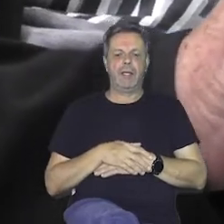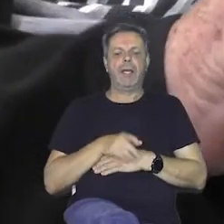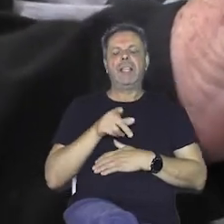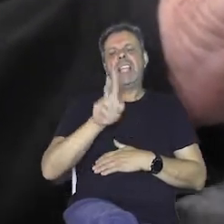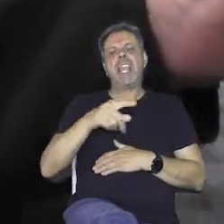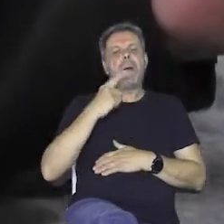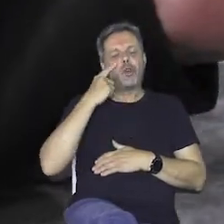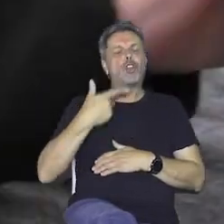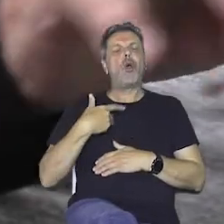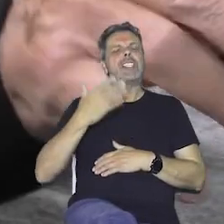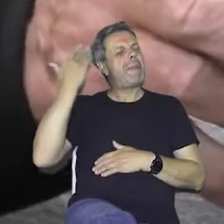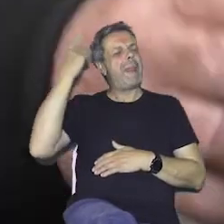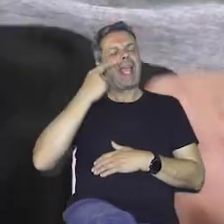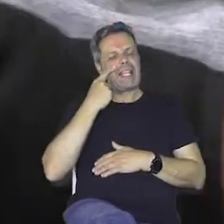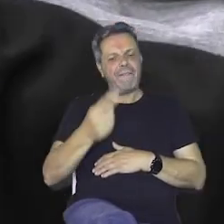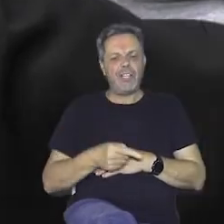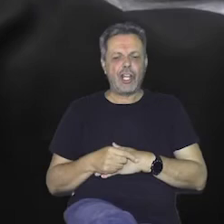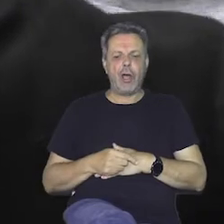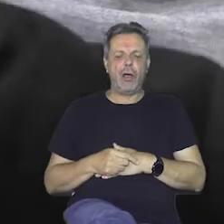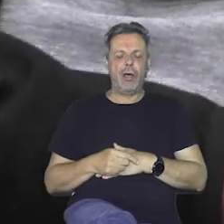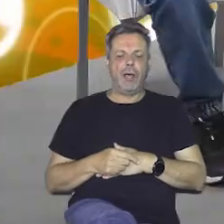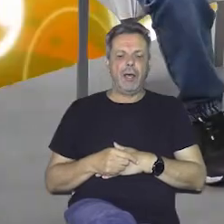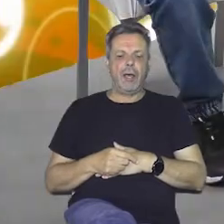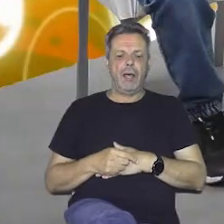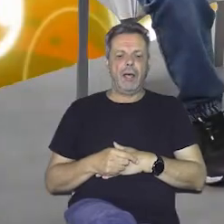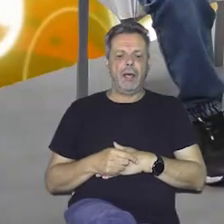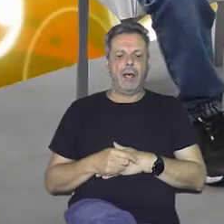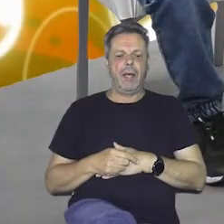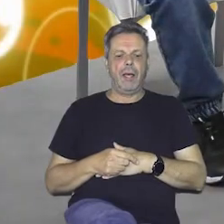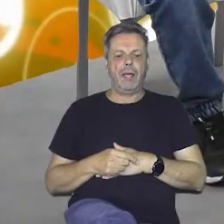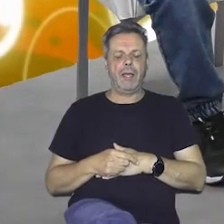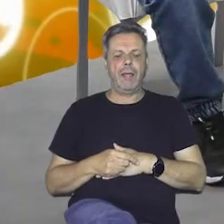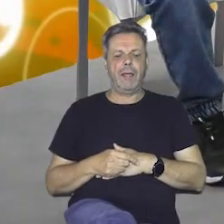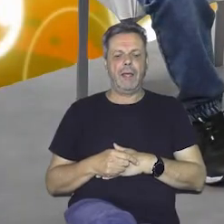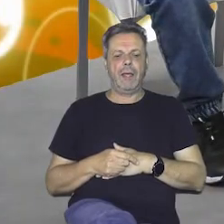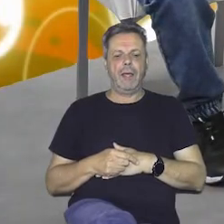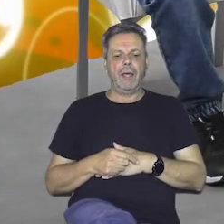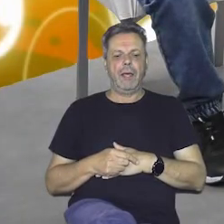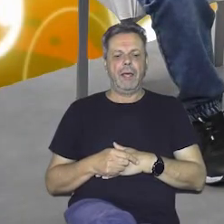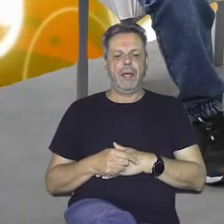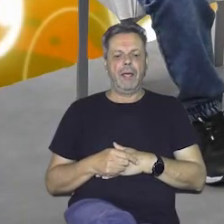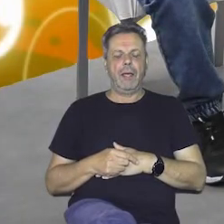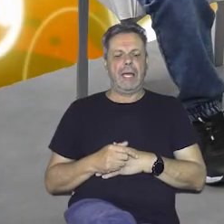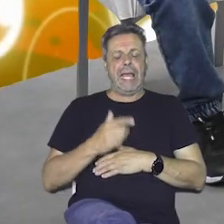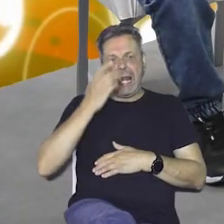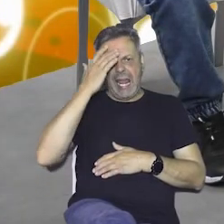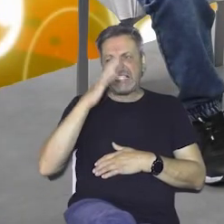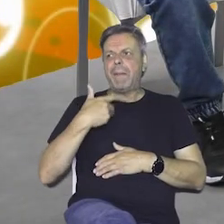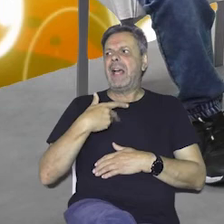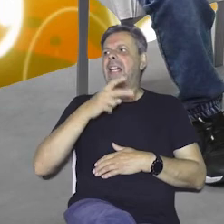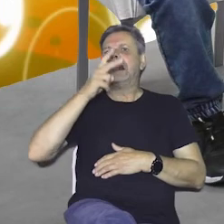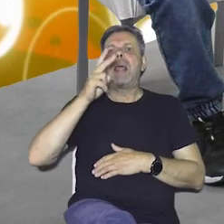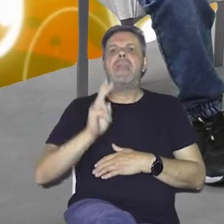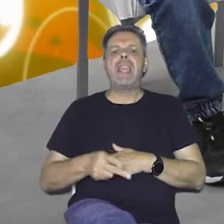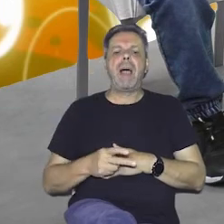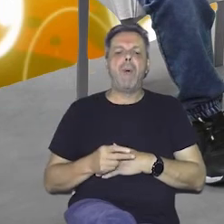oči koje sam nekada viđao. Ja sam malo hendikepiran, pa ne znam, evo, malo da vide gledatelji. Ne znam da li bih je mogao to...